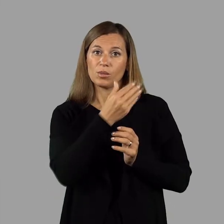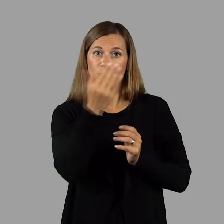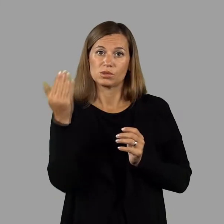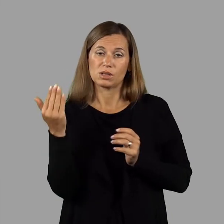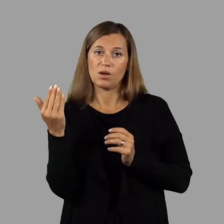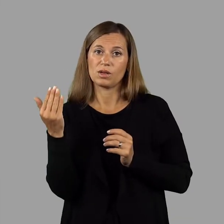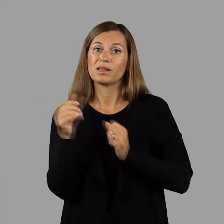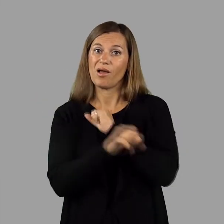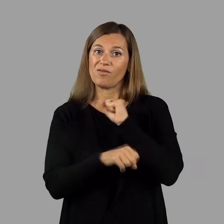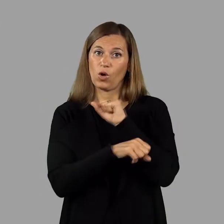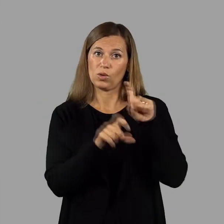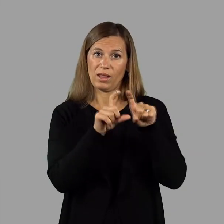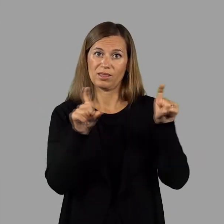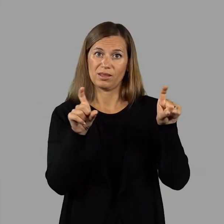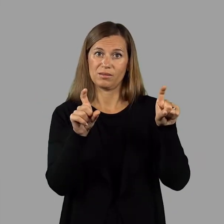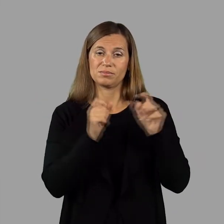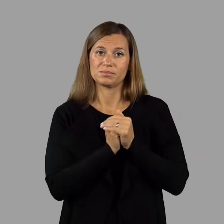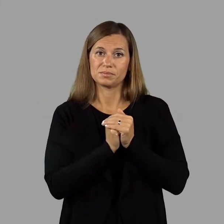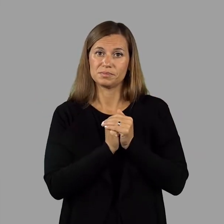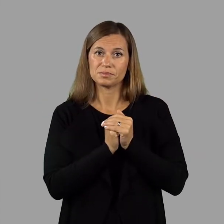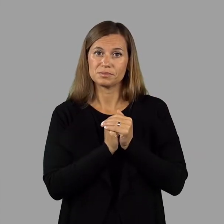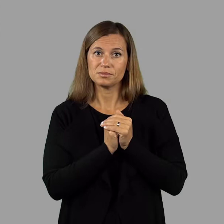Lepo pozdravljeni na naši fakulteti.